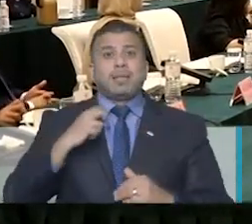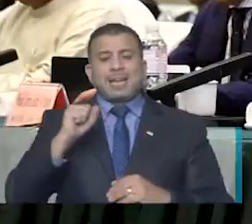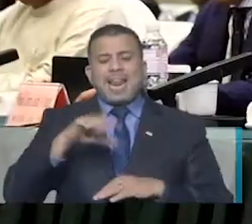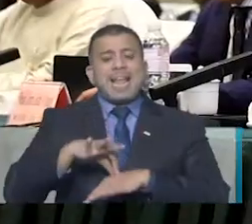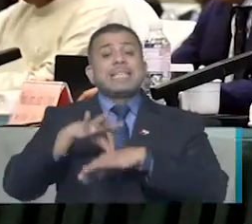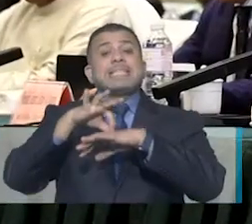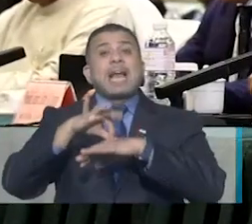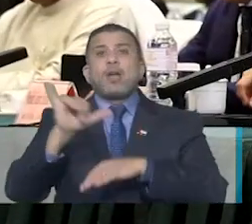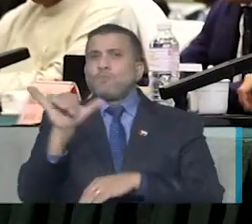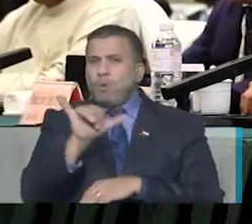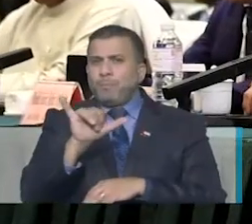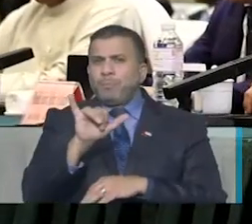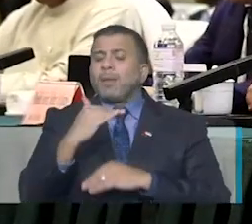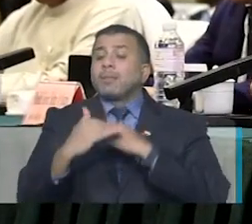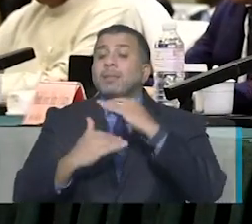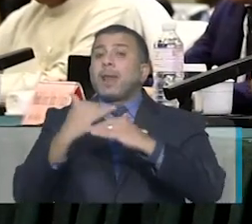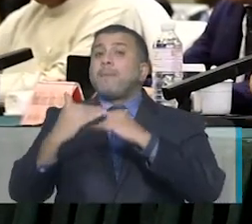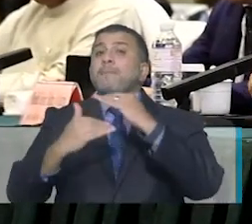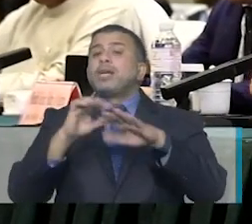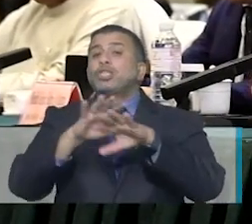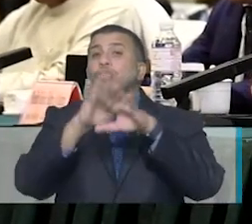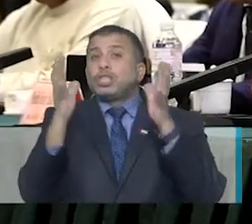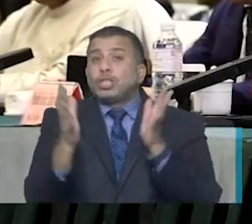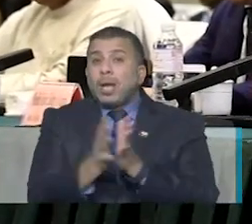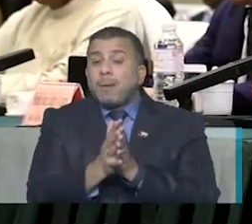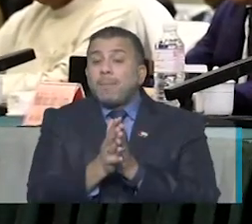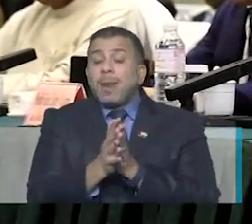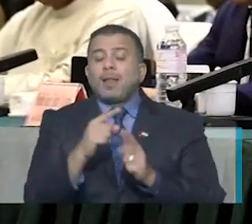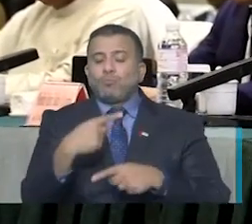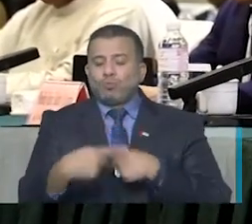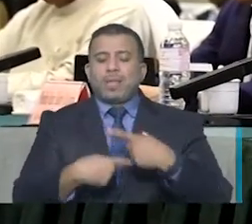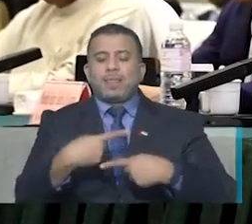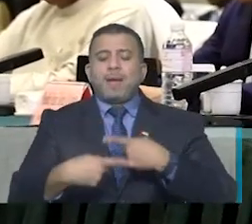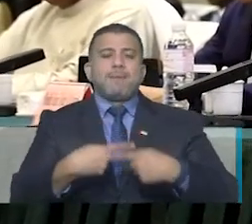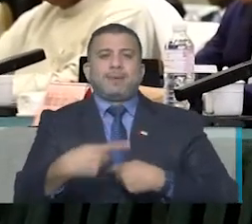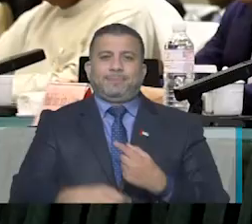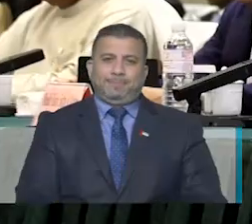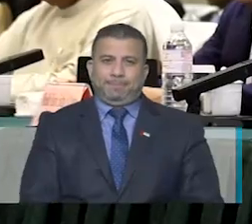الانسانيه وتحقيق التنميه الشامله المستدامه